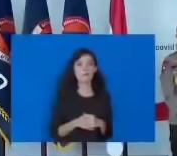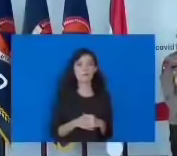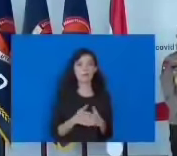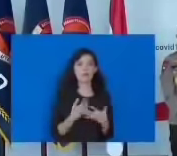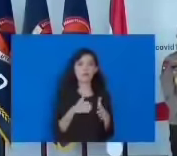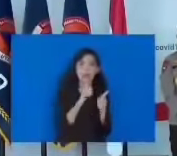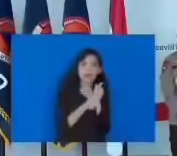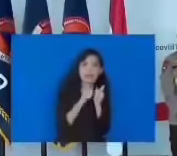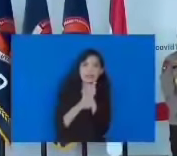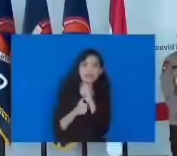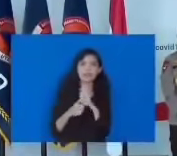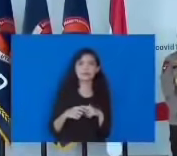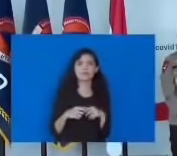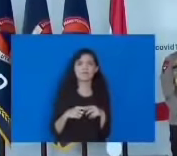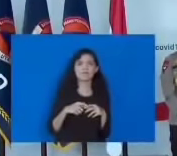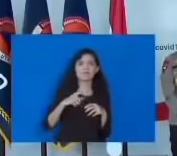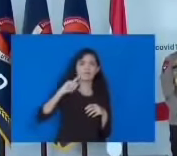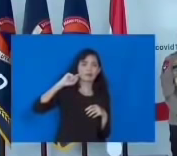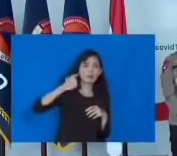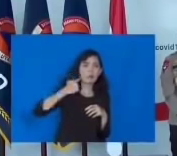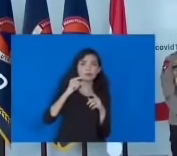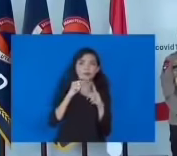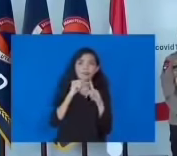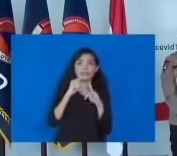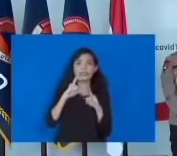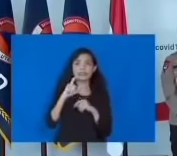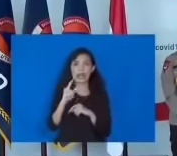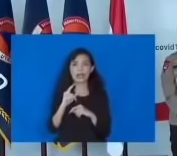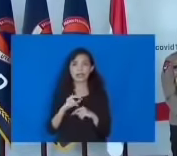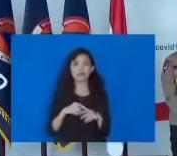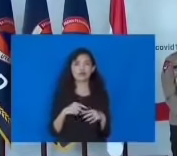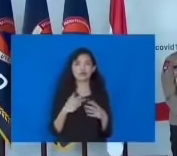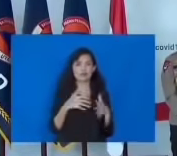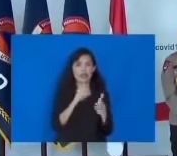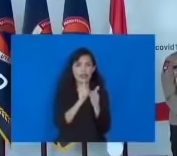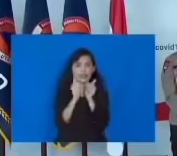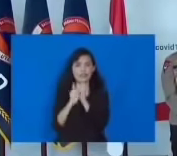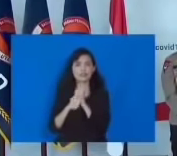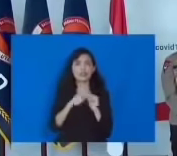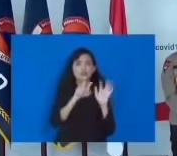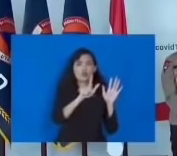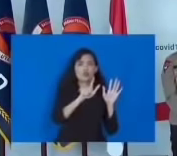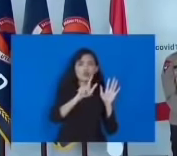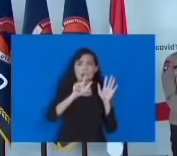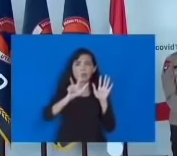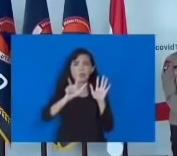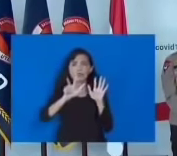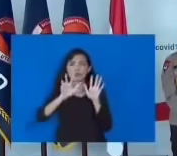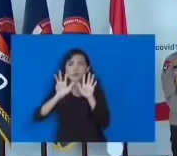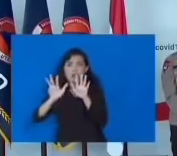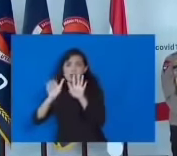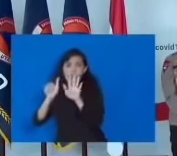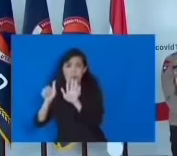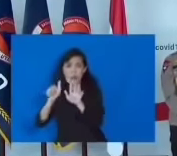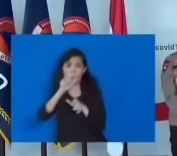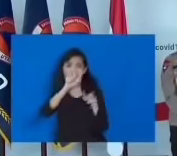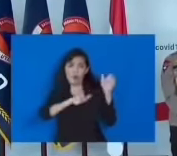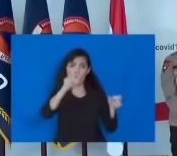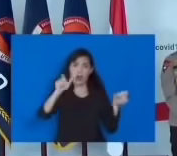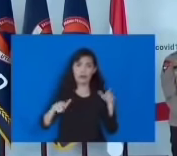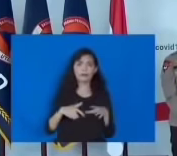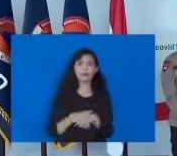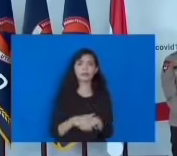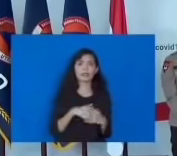dengan PCR pada lebih dari 7.896 orang, dan kemudian kasus yang